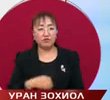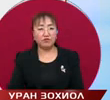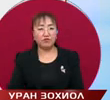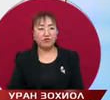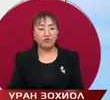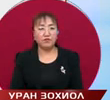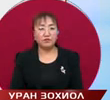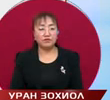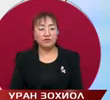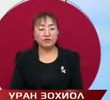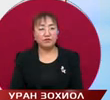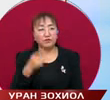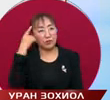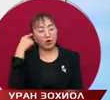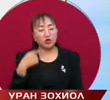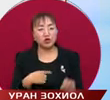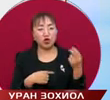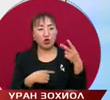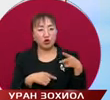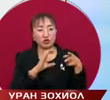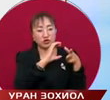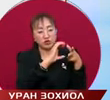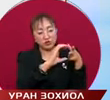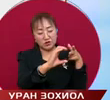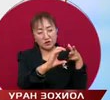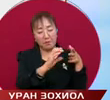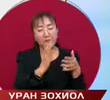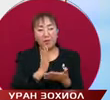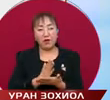Зохиолын 2-р зөвсөлбөрт байгаа.